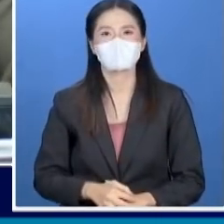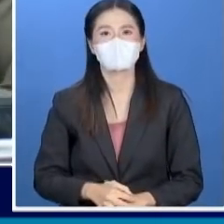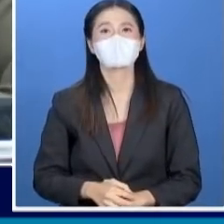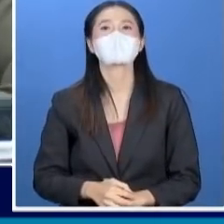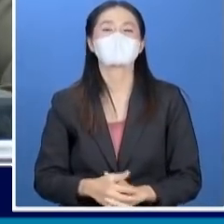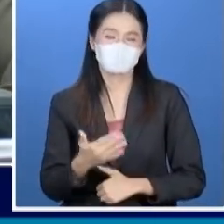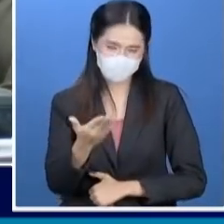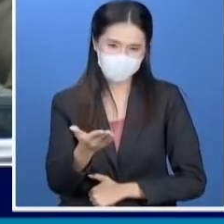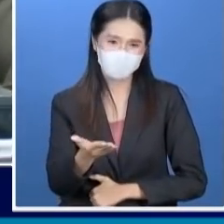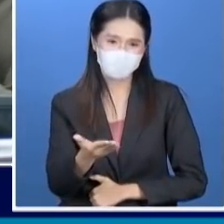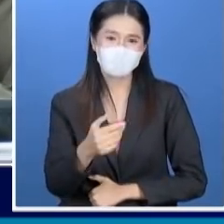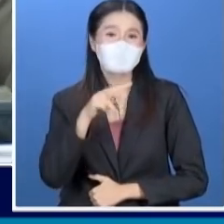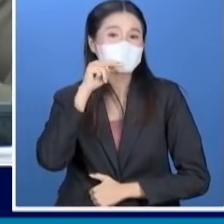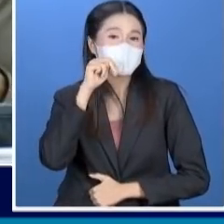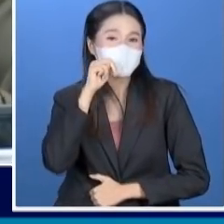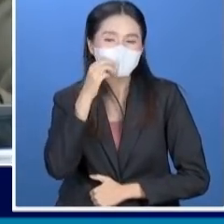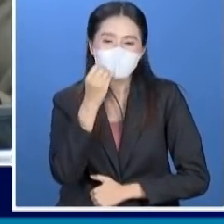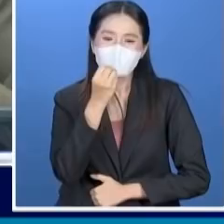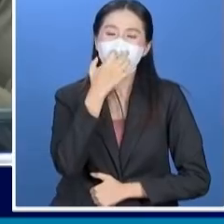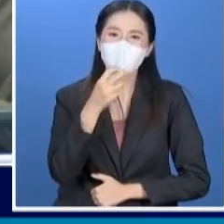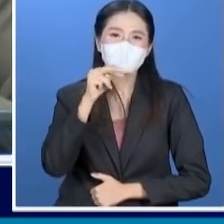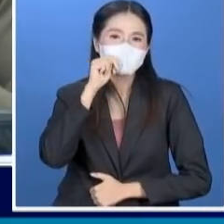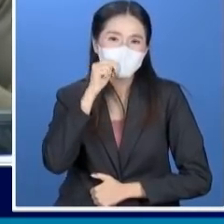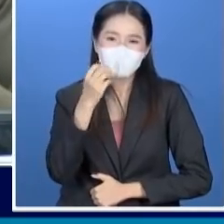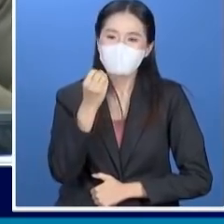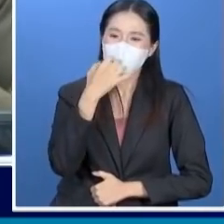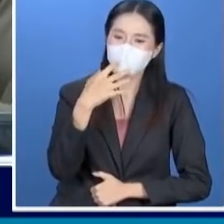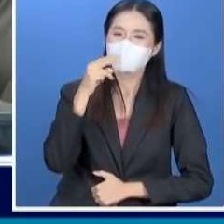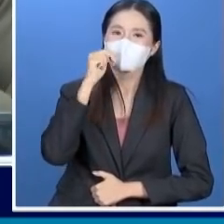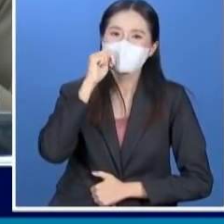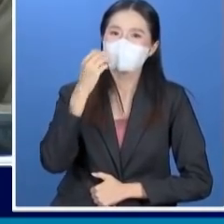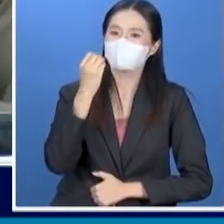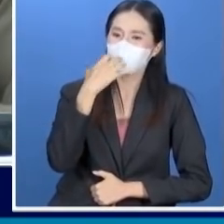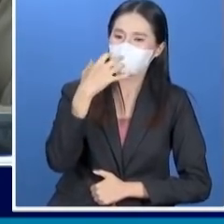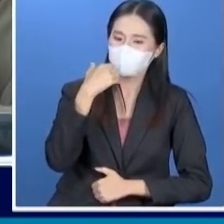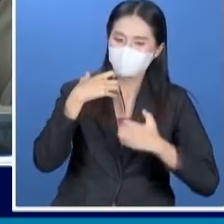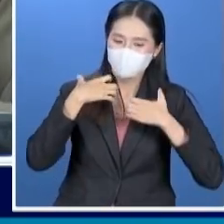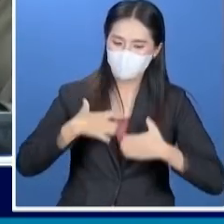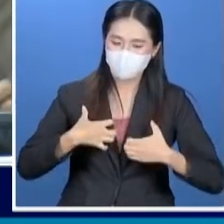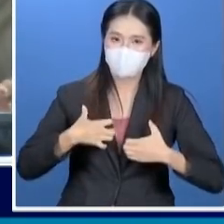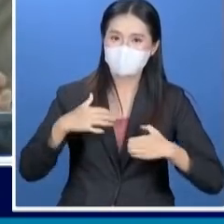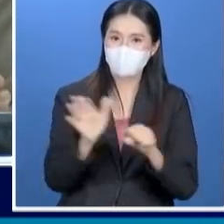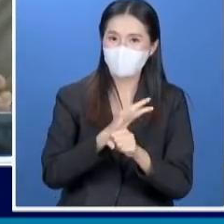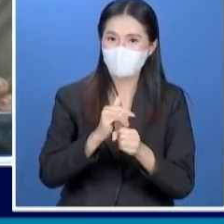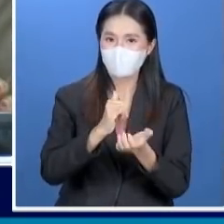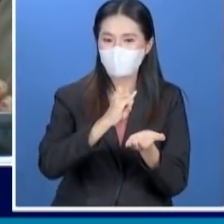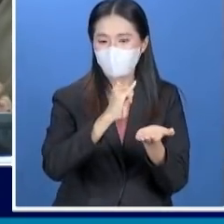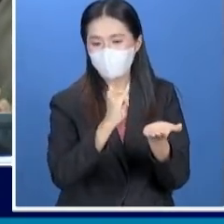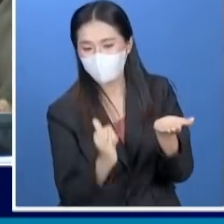องคร ับ ก็เป็นเหตุที่สำลักน้ำน้ำเต็มปอดน้ำเต็มกระเพาะจมลงทันทีนะฮะ